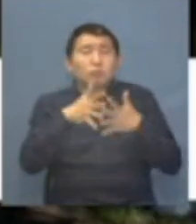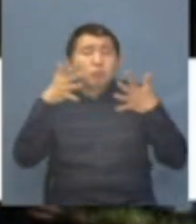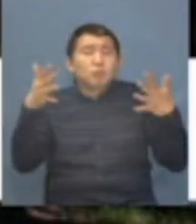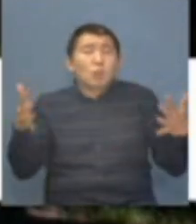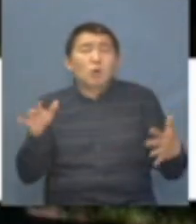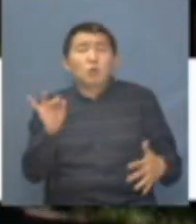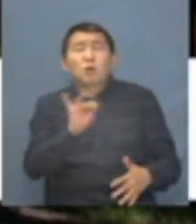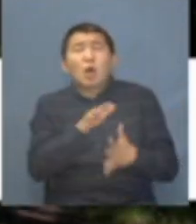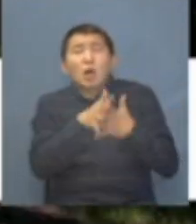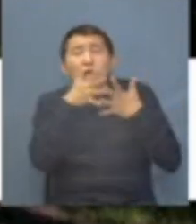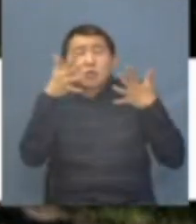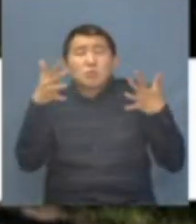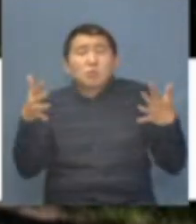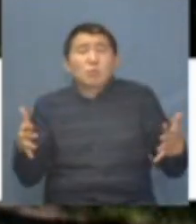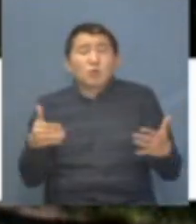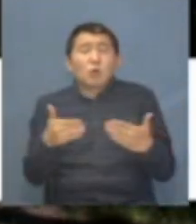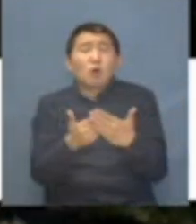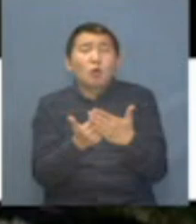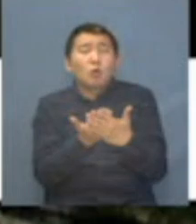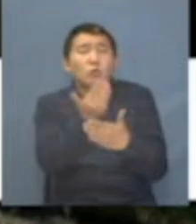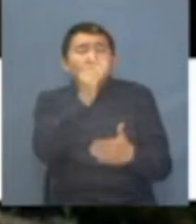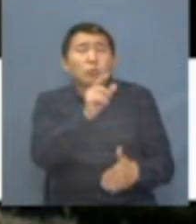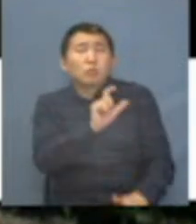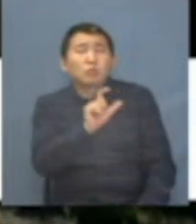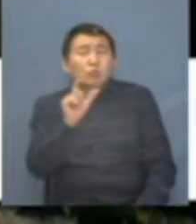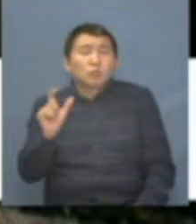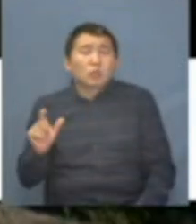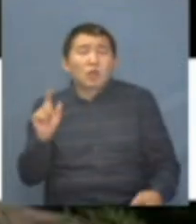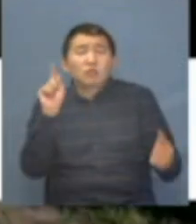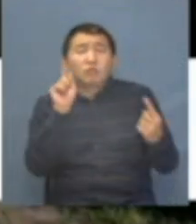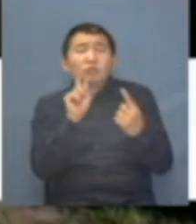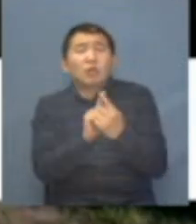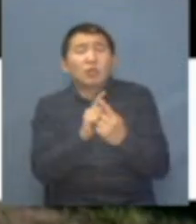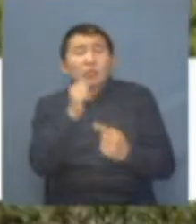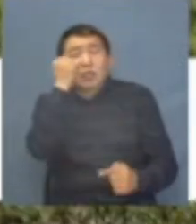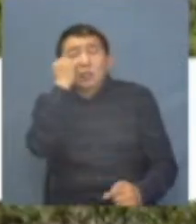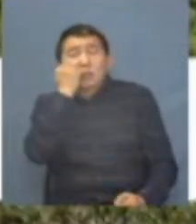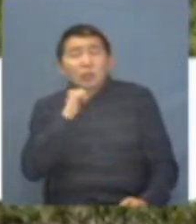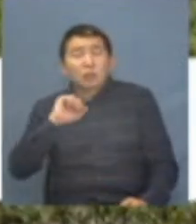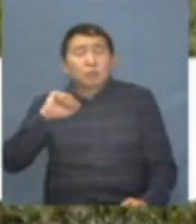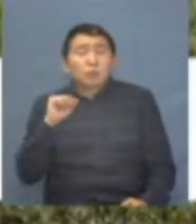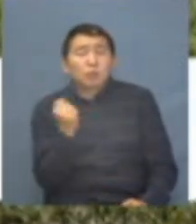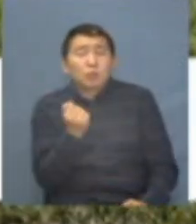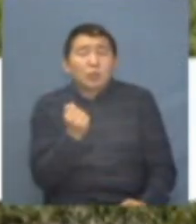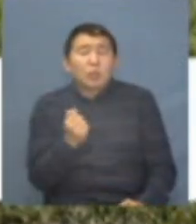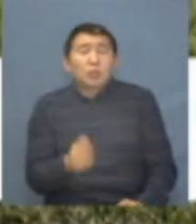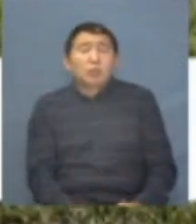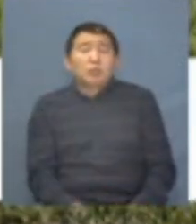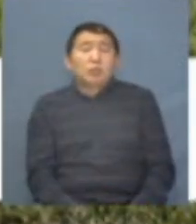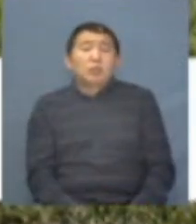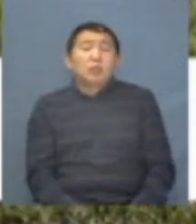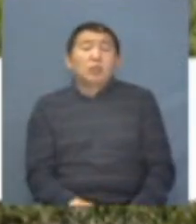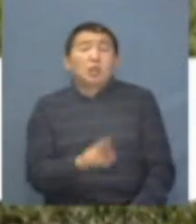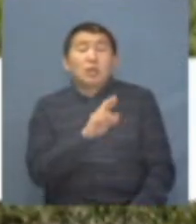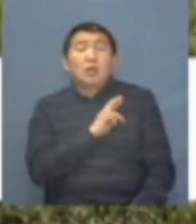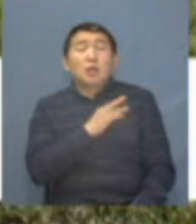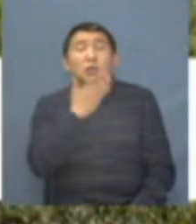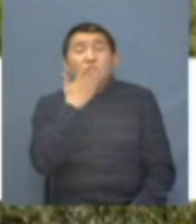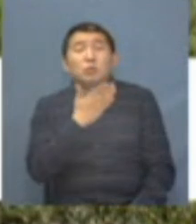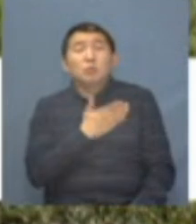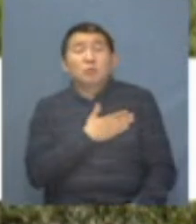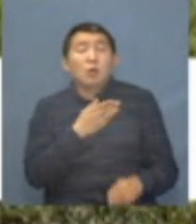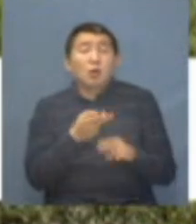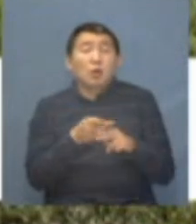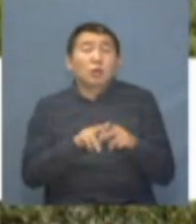новых, и это каждый год новые знакомства, встреча со старыми друзьями. Вообще я люблю это место,